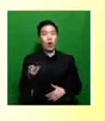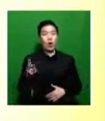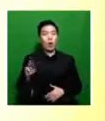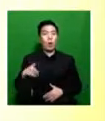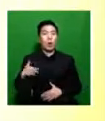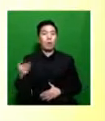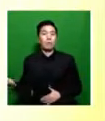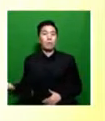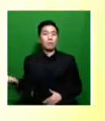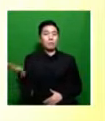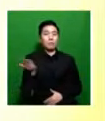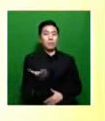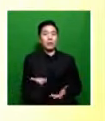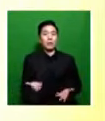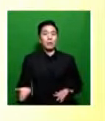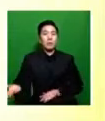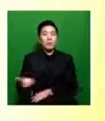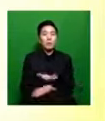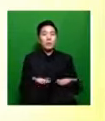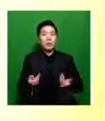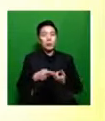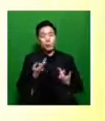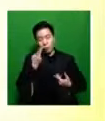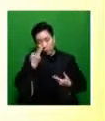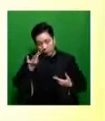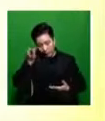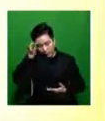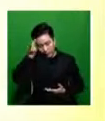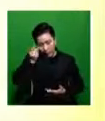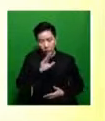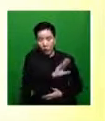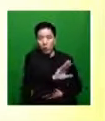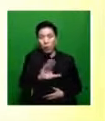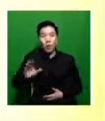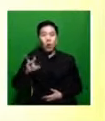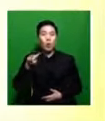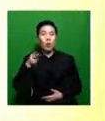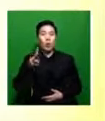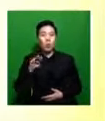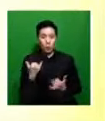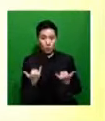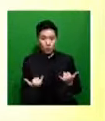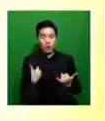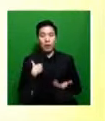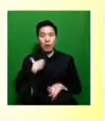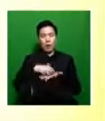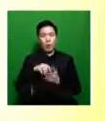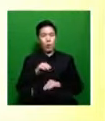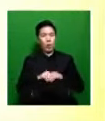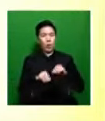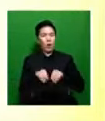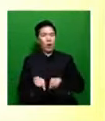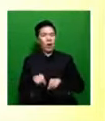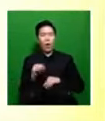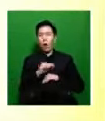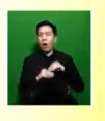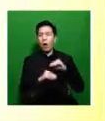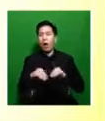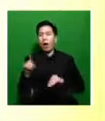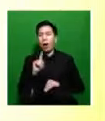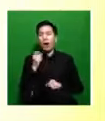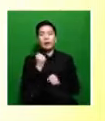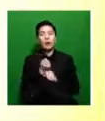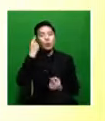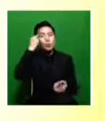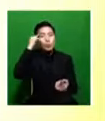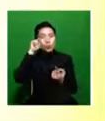าระเพื่อการพิจารณานะคะโดยวันนี้เนี่ยขอเล่าเรื่องโครงการนิดนึงว่าโครงการนี้ทำเพื่ออะ